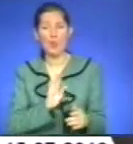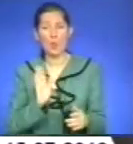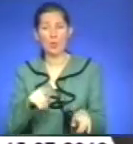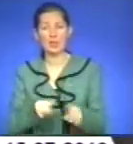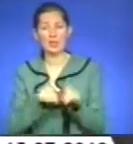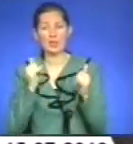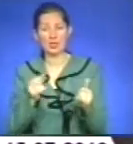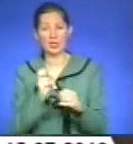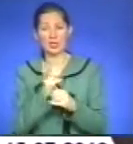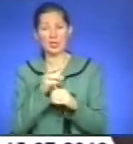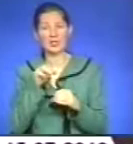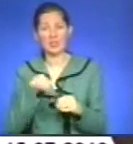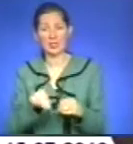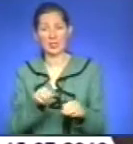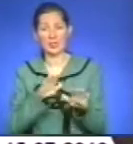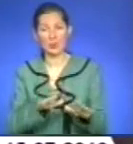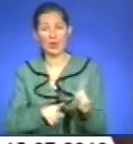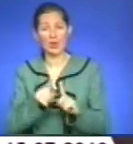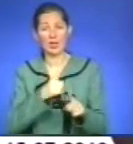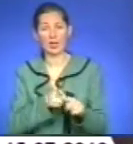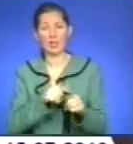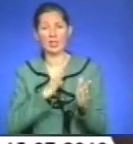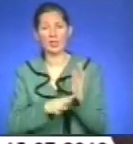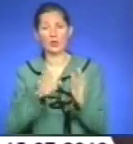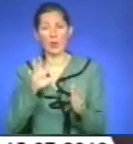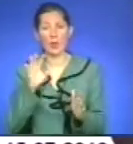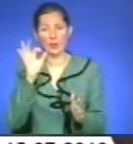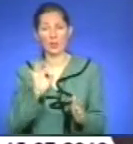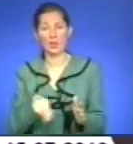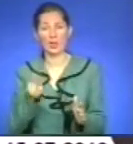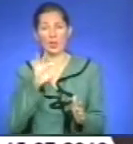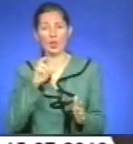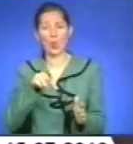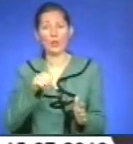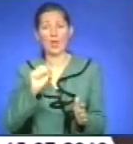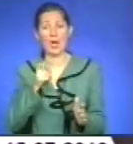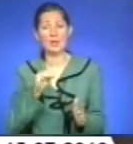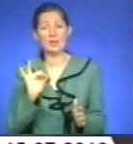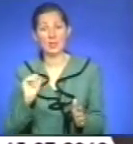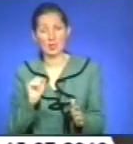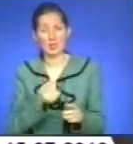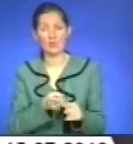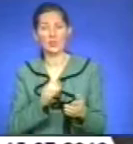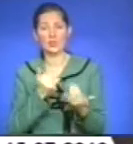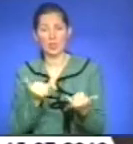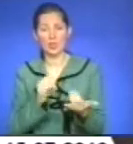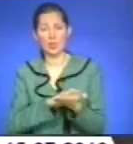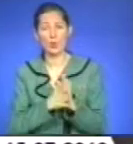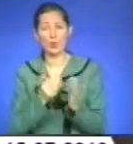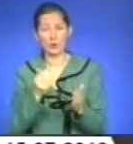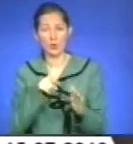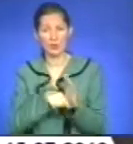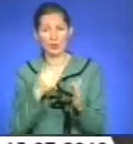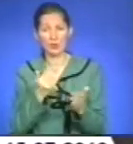12 тисяч місцевих рад, які на 95% дотаційні. У теперішніх умовах це означає, що вони є практично просто